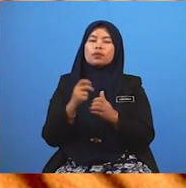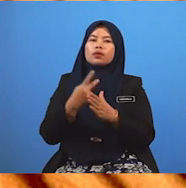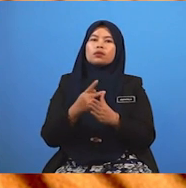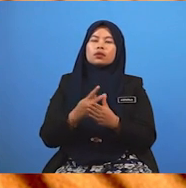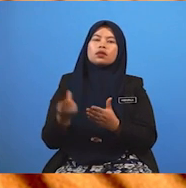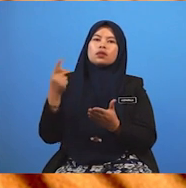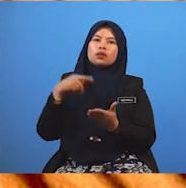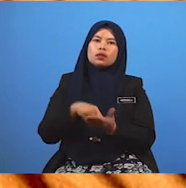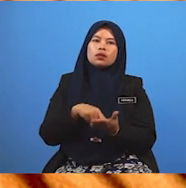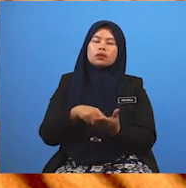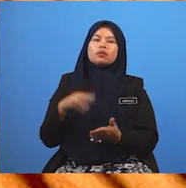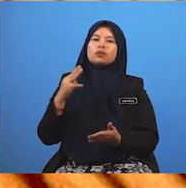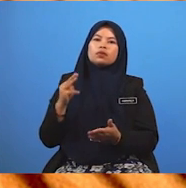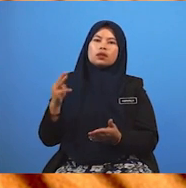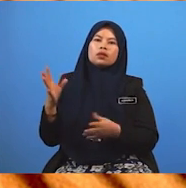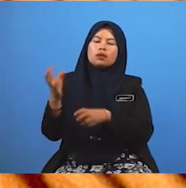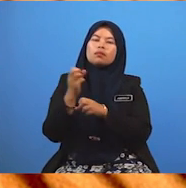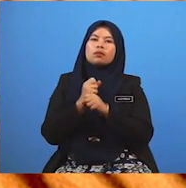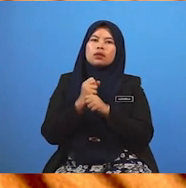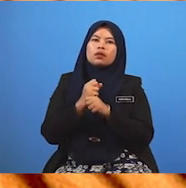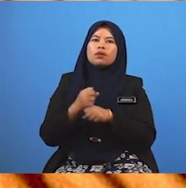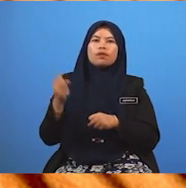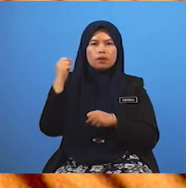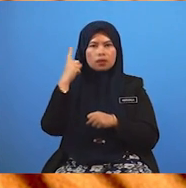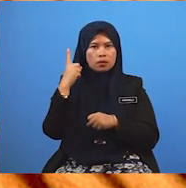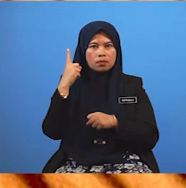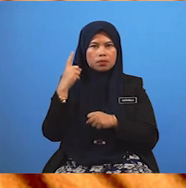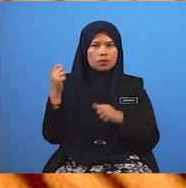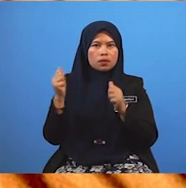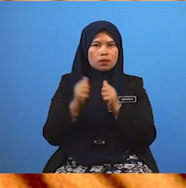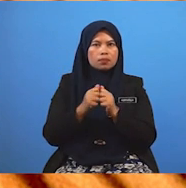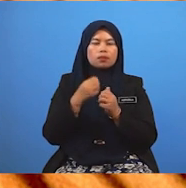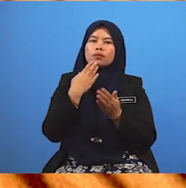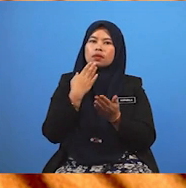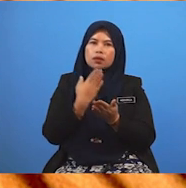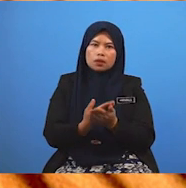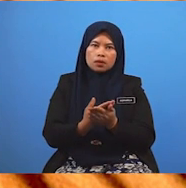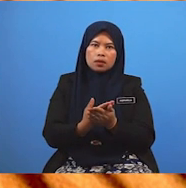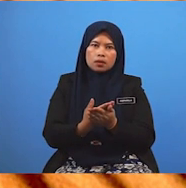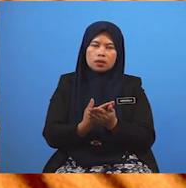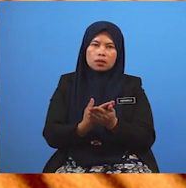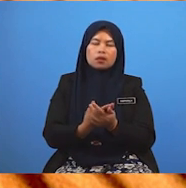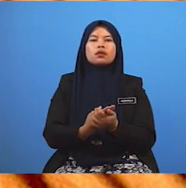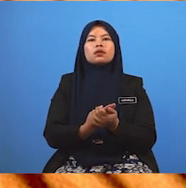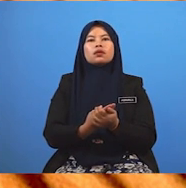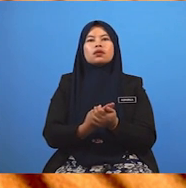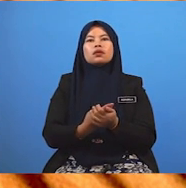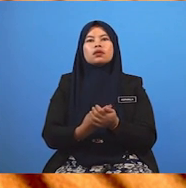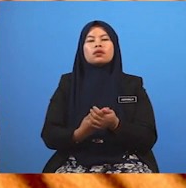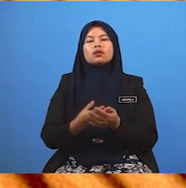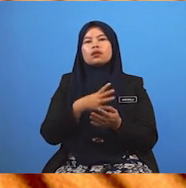murid dapat memahami dengan baik konsep hari kiamat dan mendapat menjawab soalan dengan